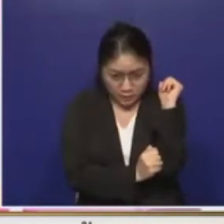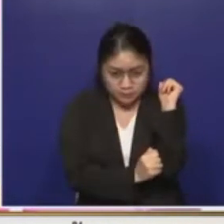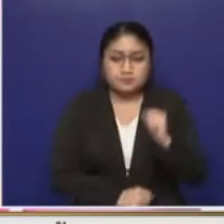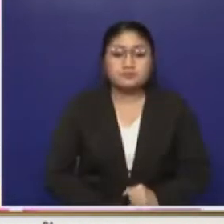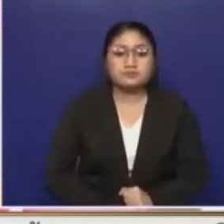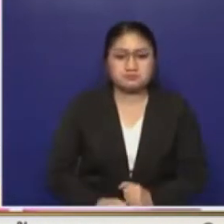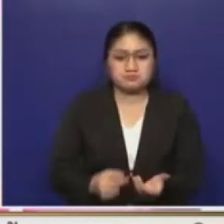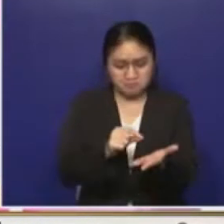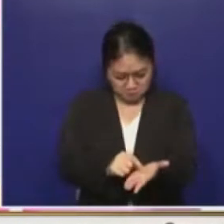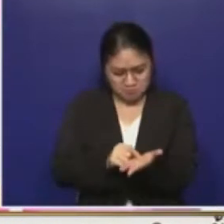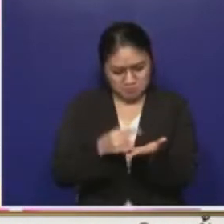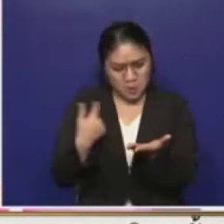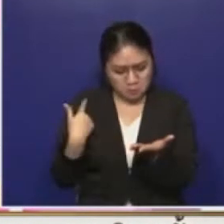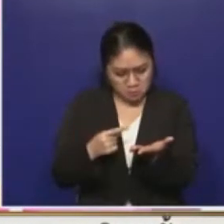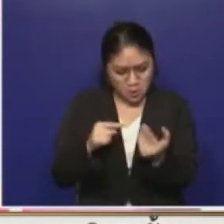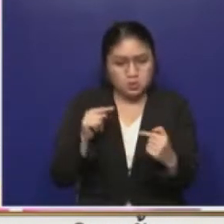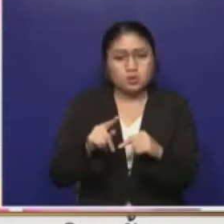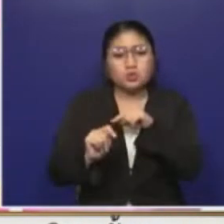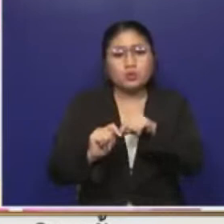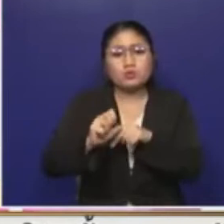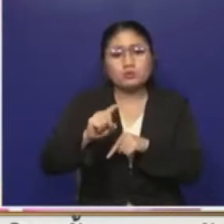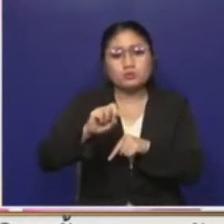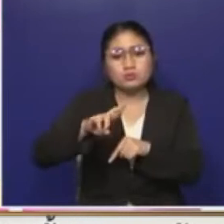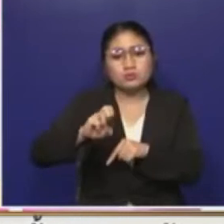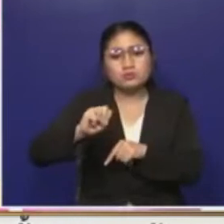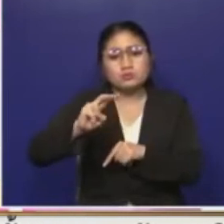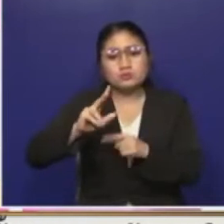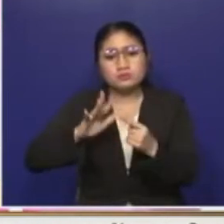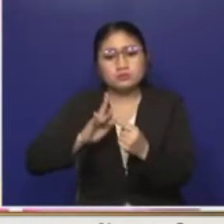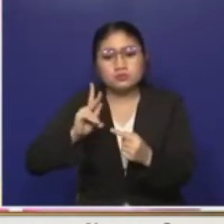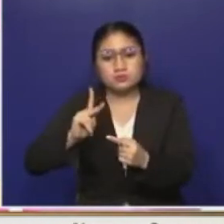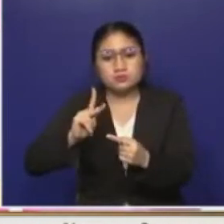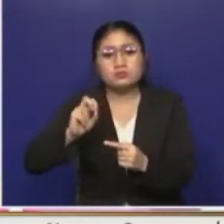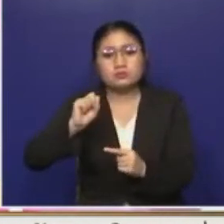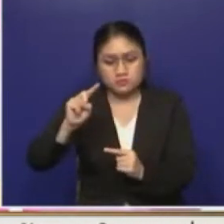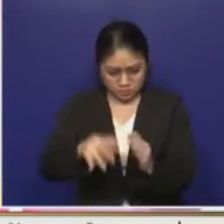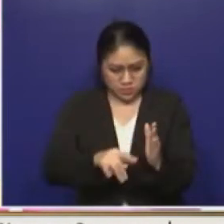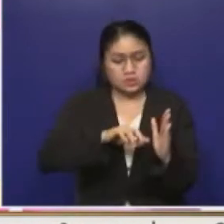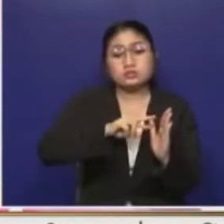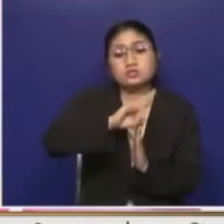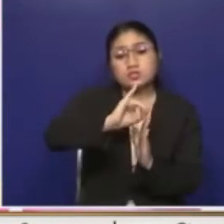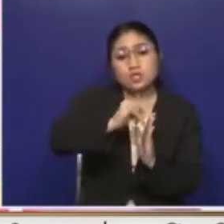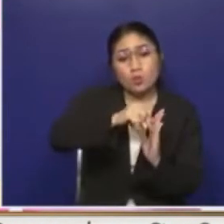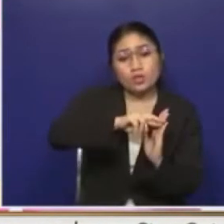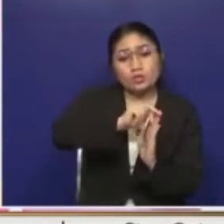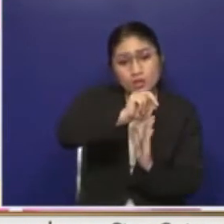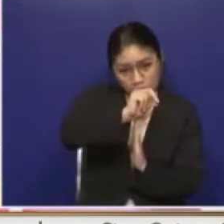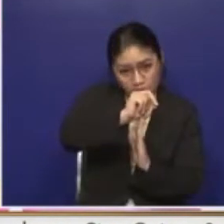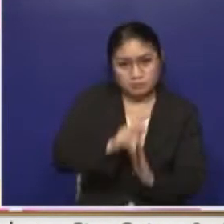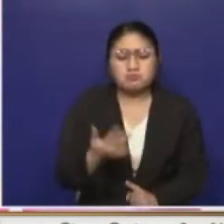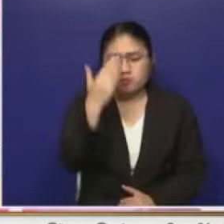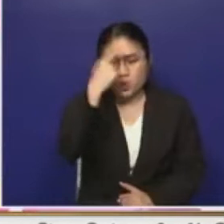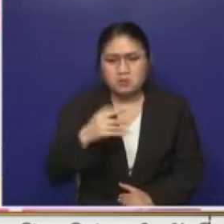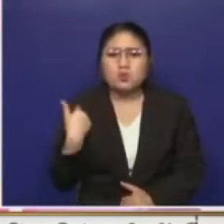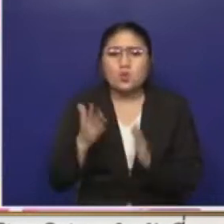ยาพรมจากตำบลศรีสะเกษอำเภอนาน้อยจังหวัดน่านบอกว่าราษฎรจำนวน181รายนะครับเข้าโ